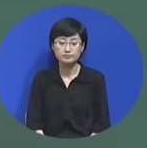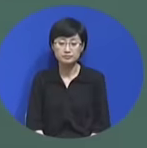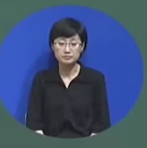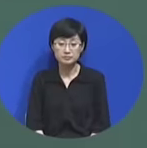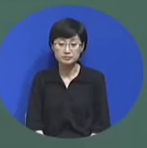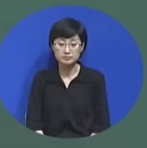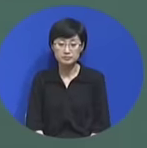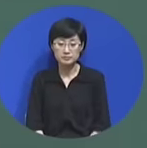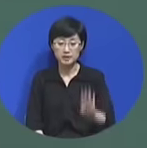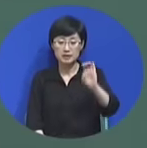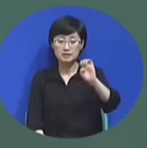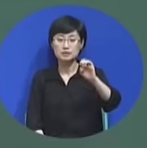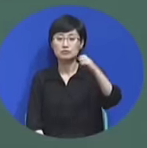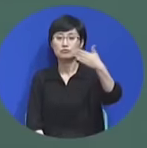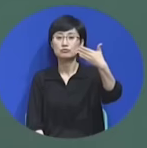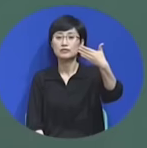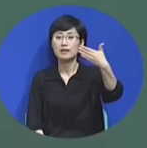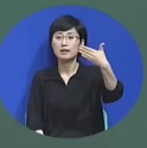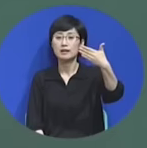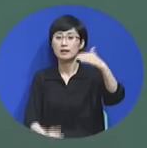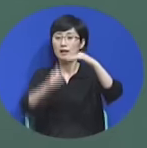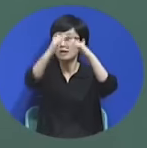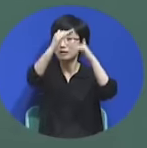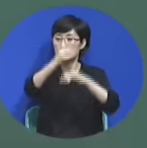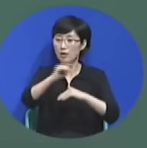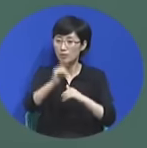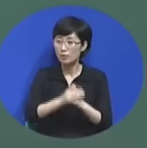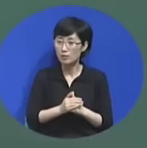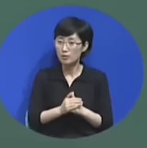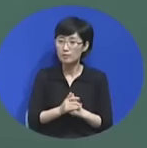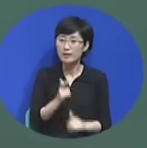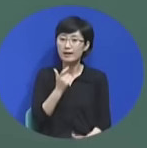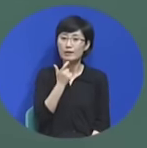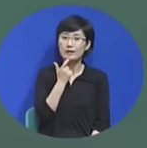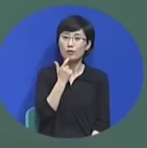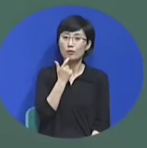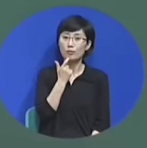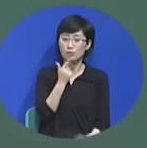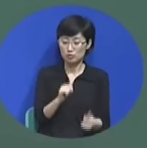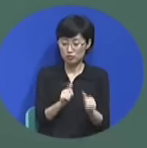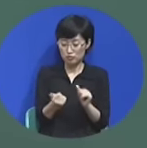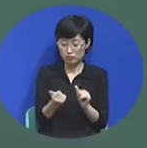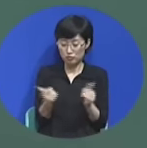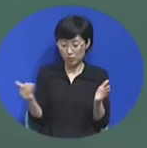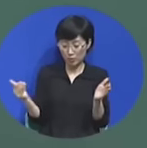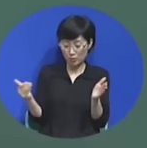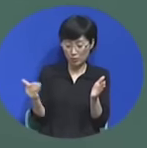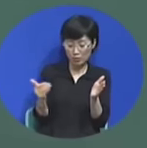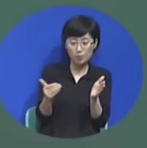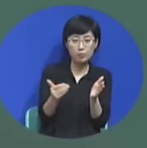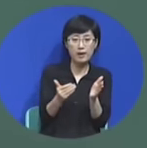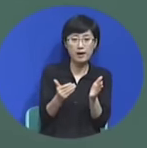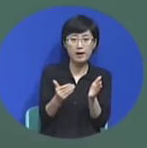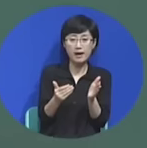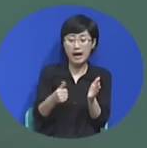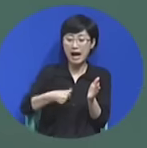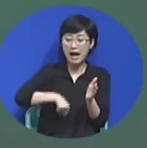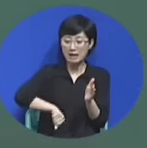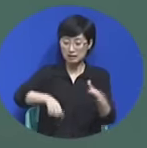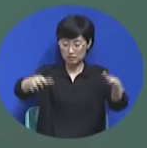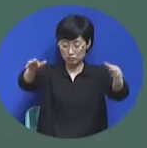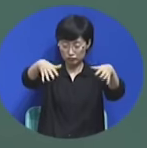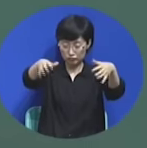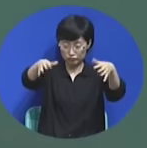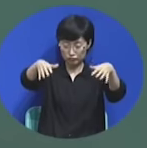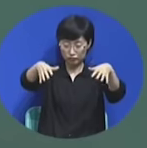是传达到谁的身上呢？我们看一下。 자, 49장의 내용은 바로 야곱이 죽기 전에 아들들에게 한 유언의 내용이에요. 기도 제목을 다 주고